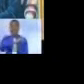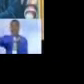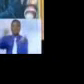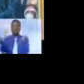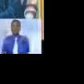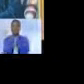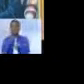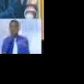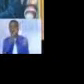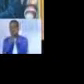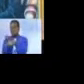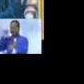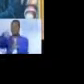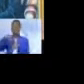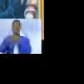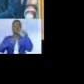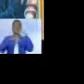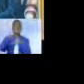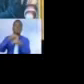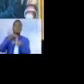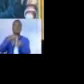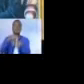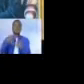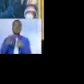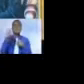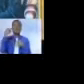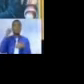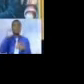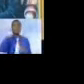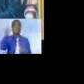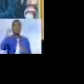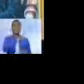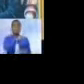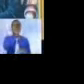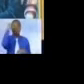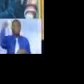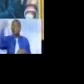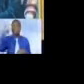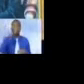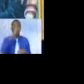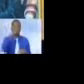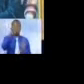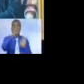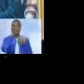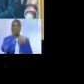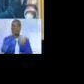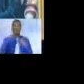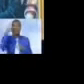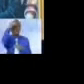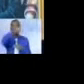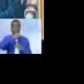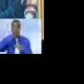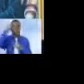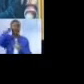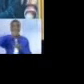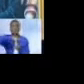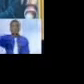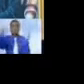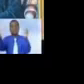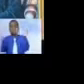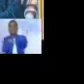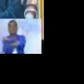le regard que le monde porte sur elle. Car en réalité, l'Afrique